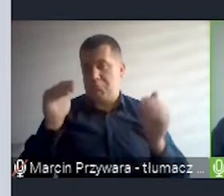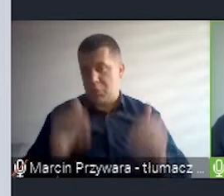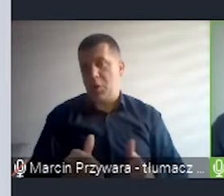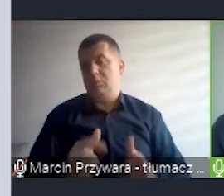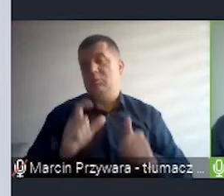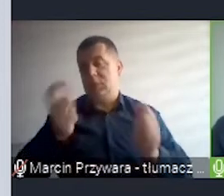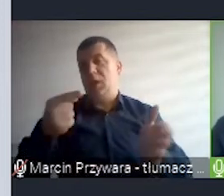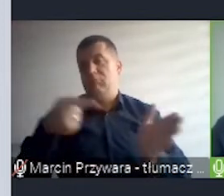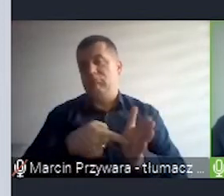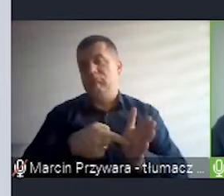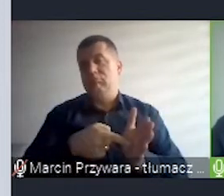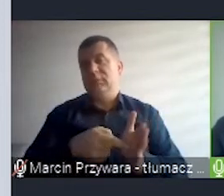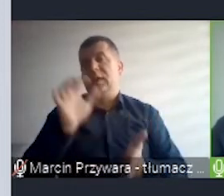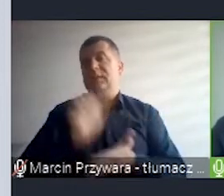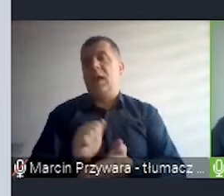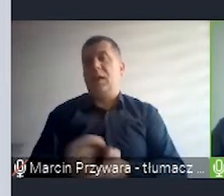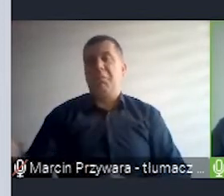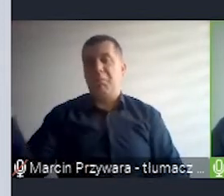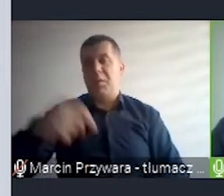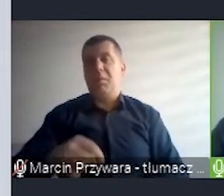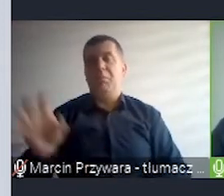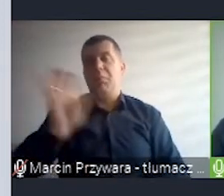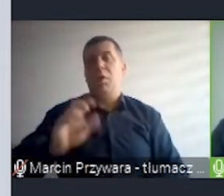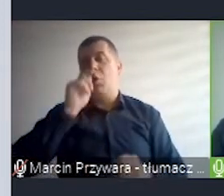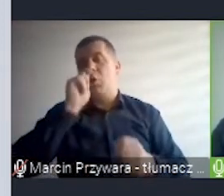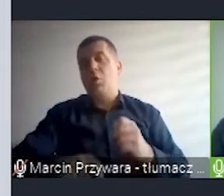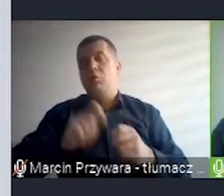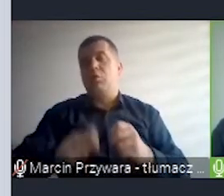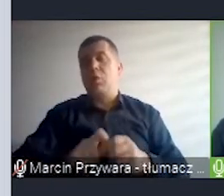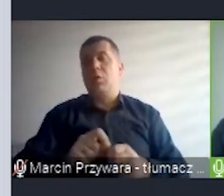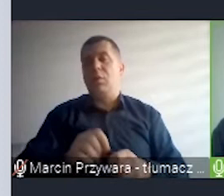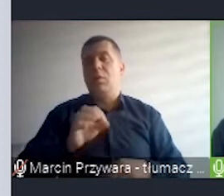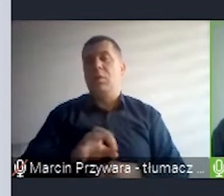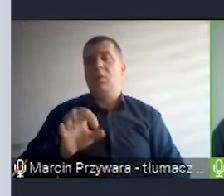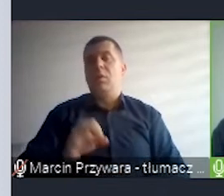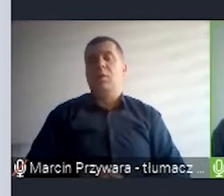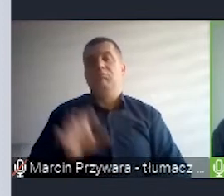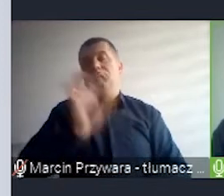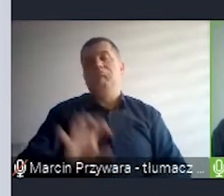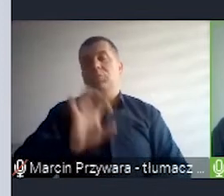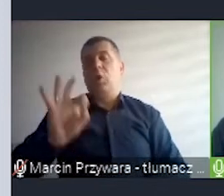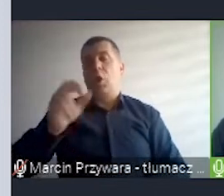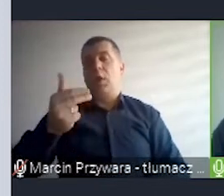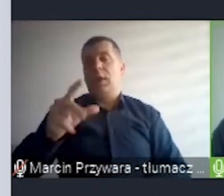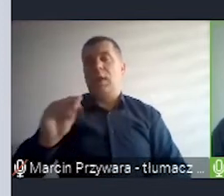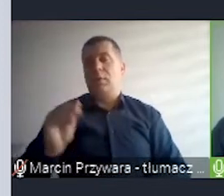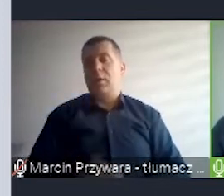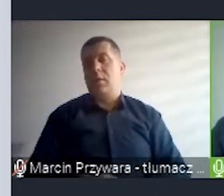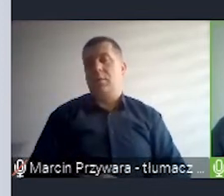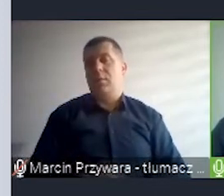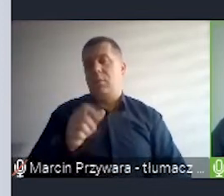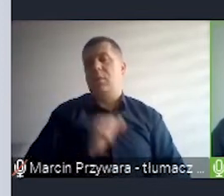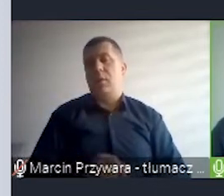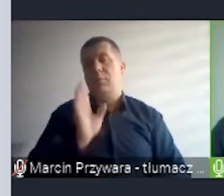tak zdarzyć, że na zajęciach pojawi się kontrola właśnie prowadzona w formule online. No jest to